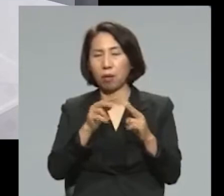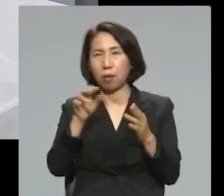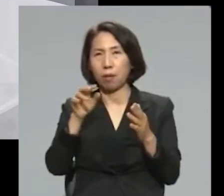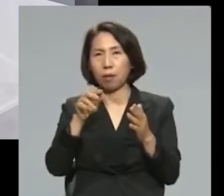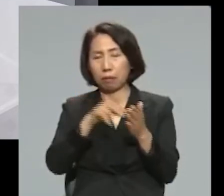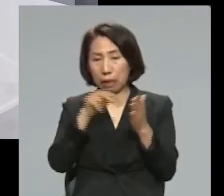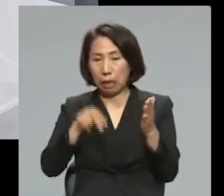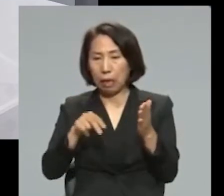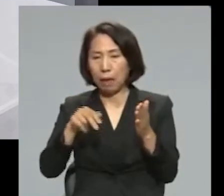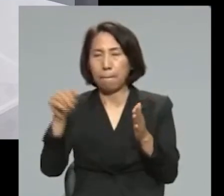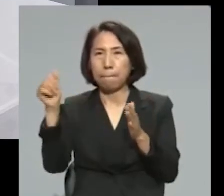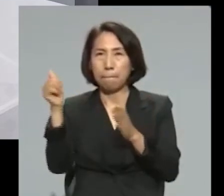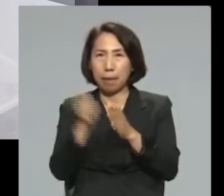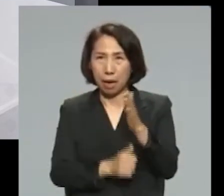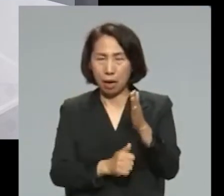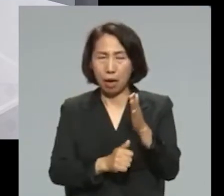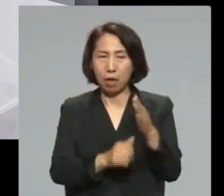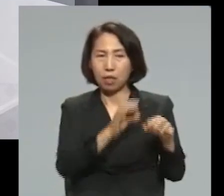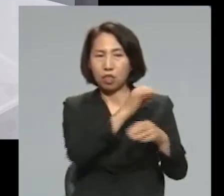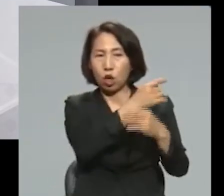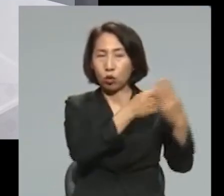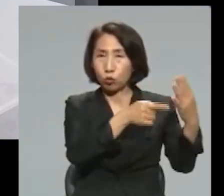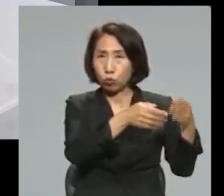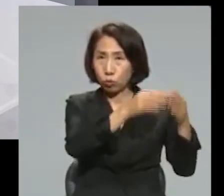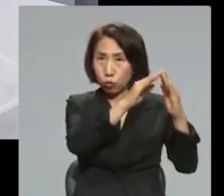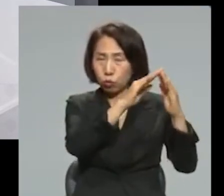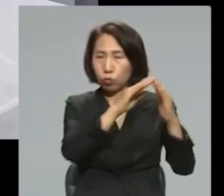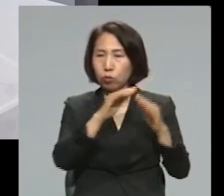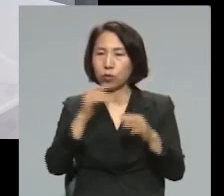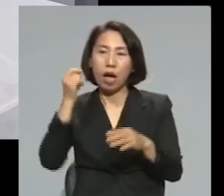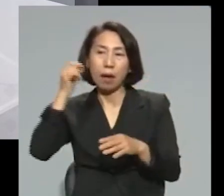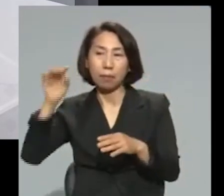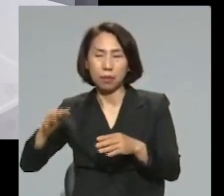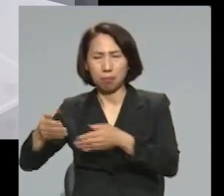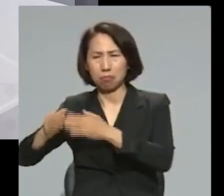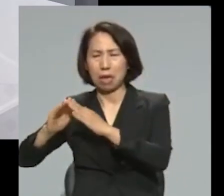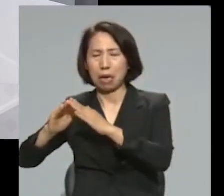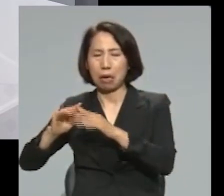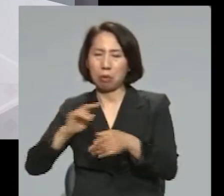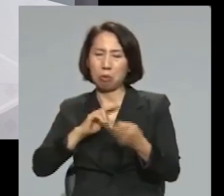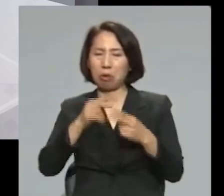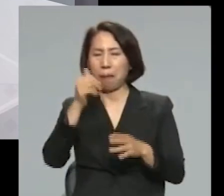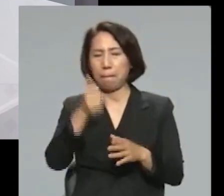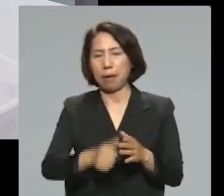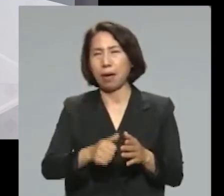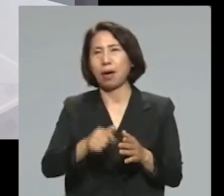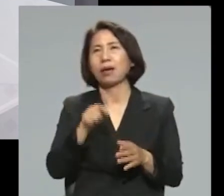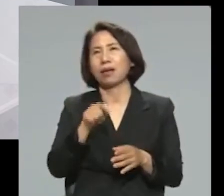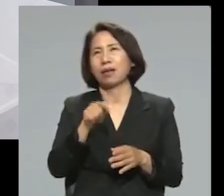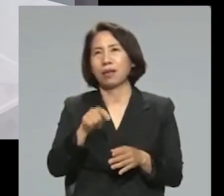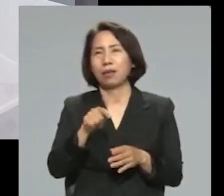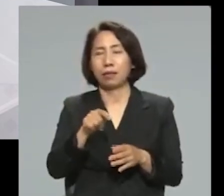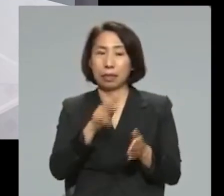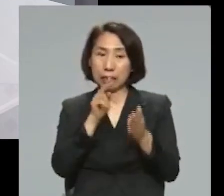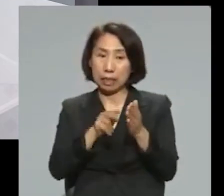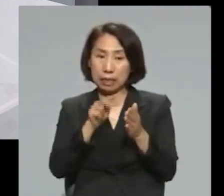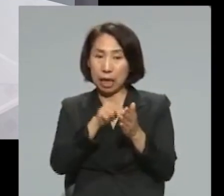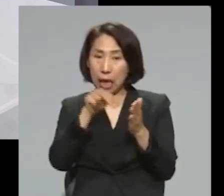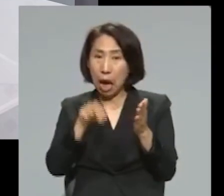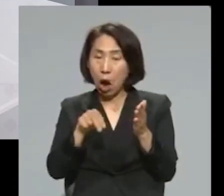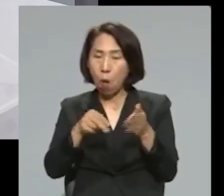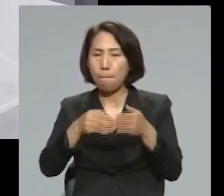인근 성주군과 합천군의 역사 건립이 확정되었습니다. 역세권 개발은 지역의